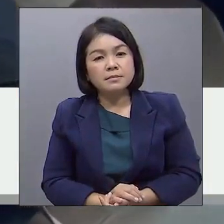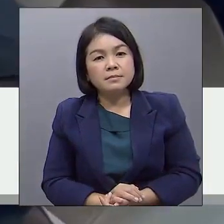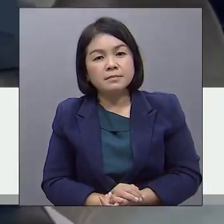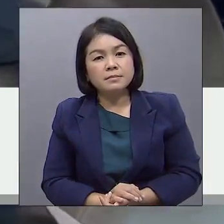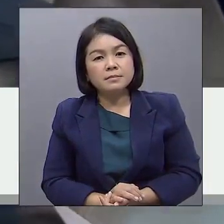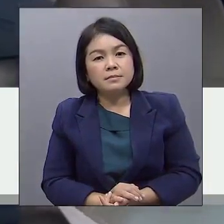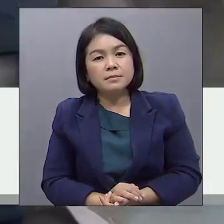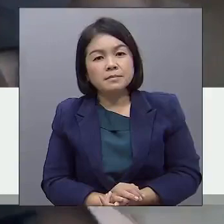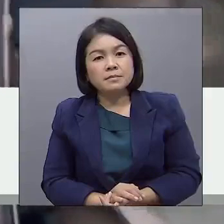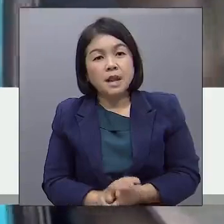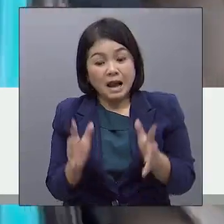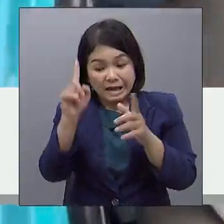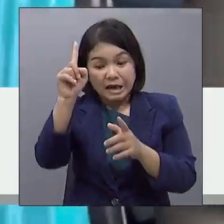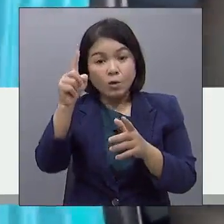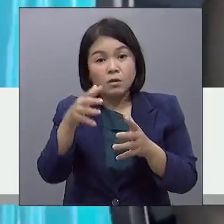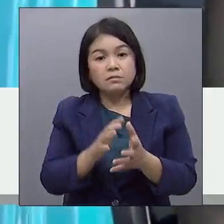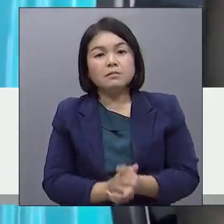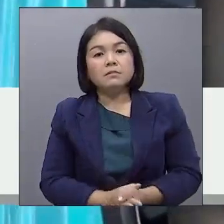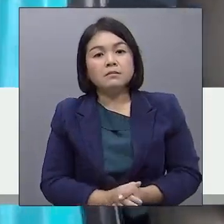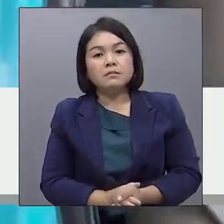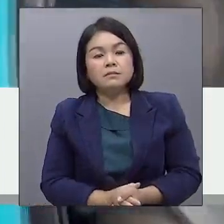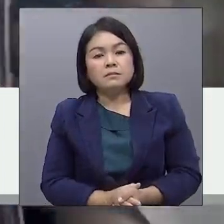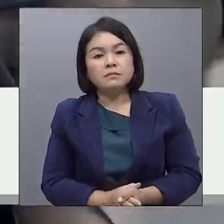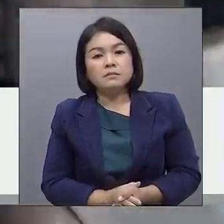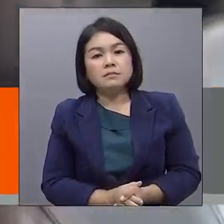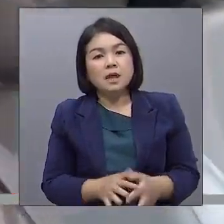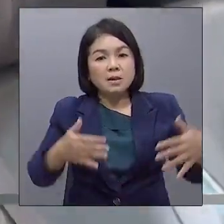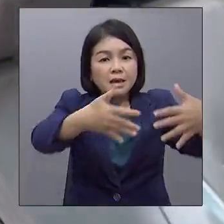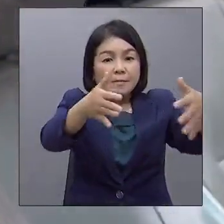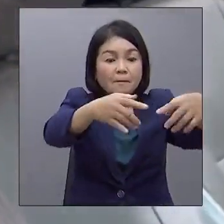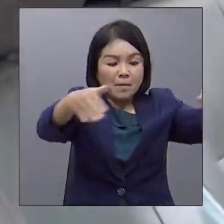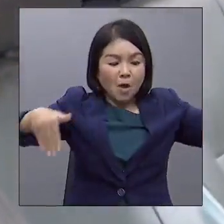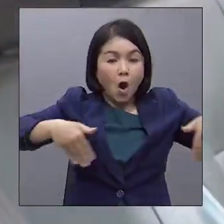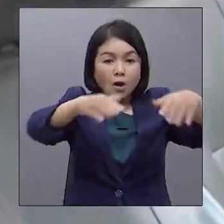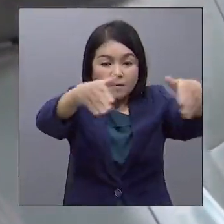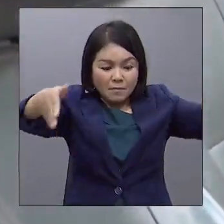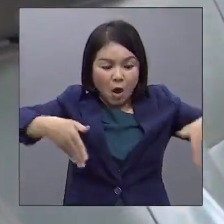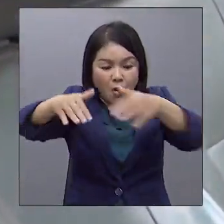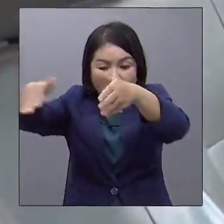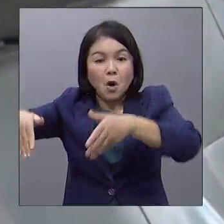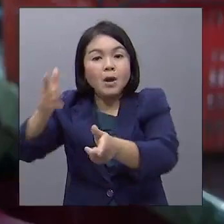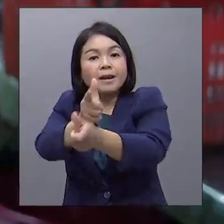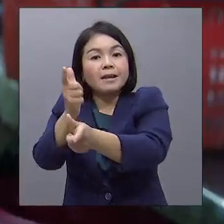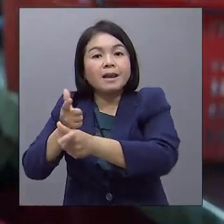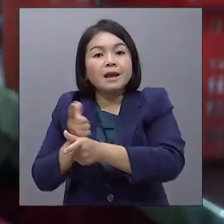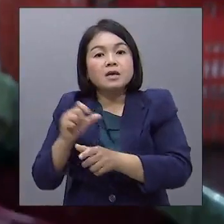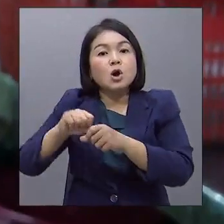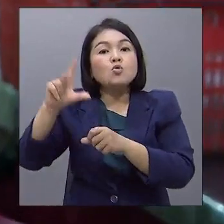อาทิตย์ แต่อย่างทีเดียวนี่นะ ก็ไล่บ่ ค่ะแล้วแสดงว่าต้องอัดบ่อยเลยใช่ไหมคะ